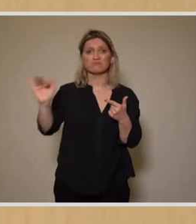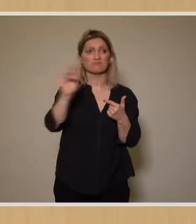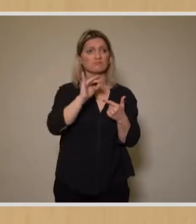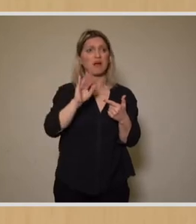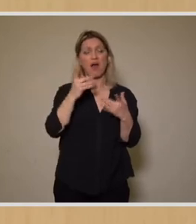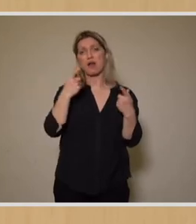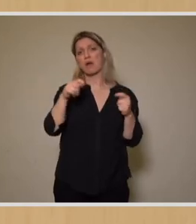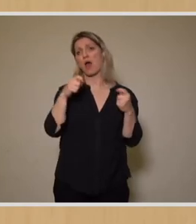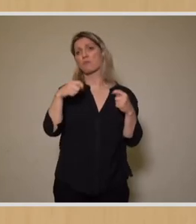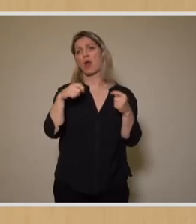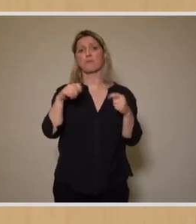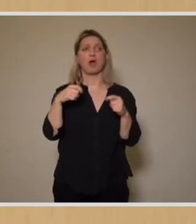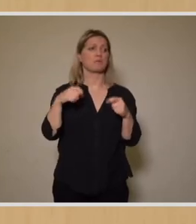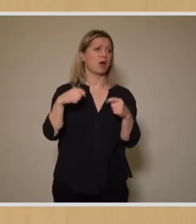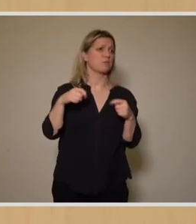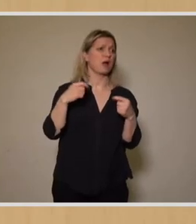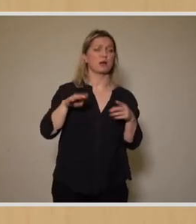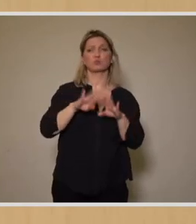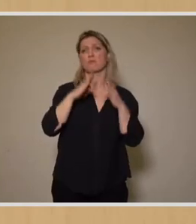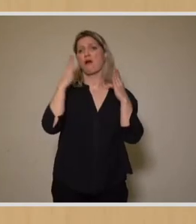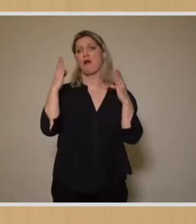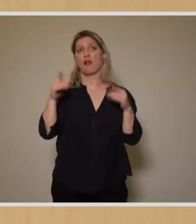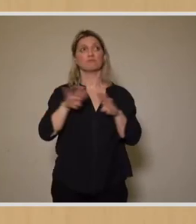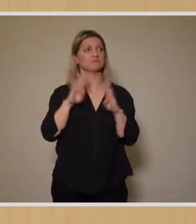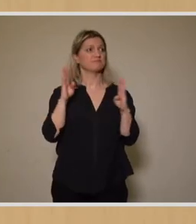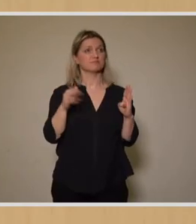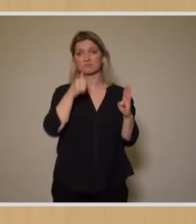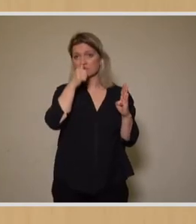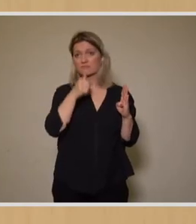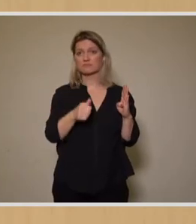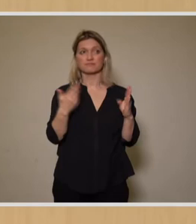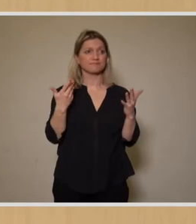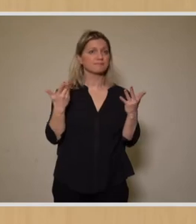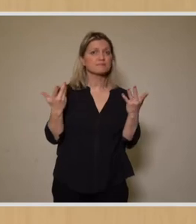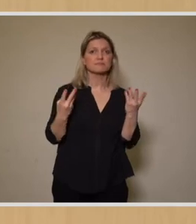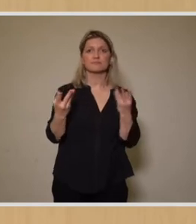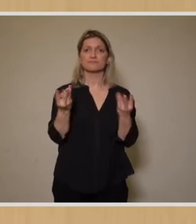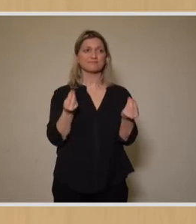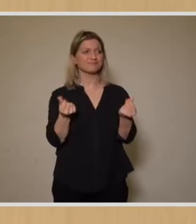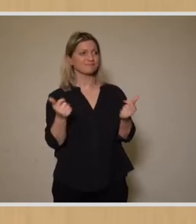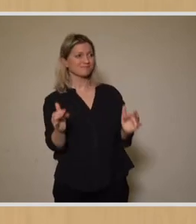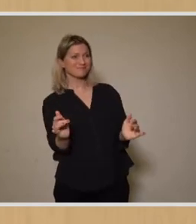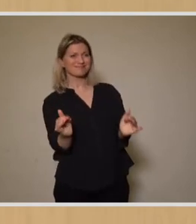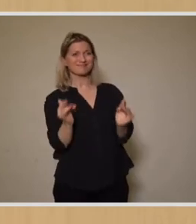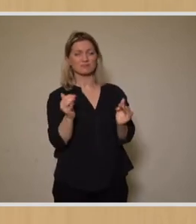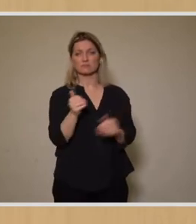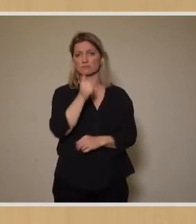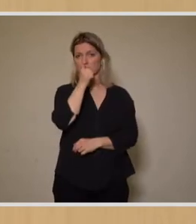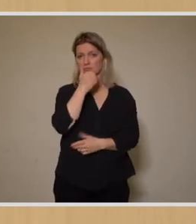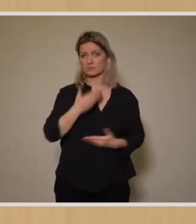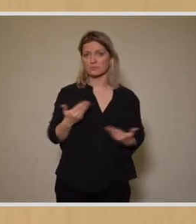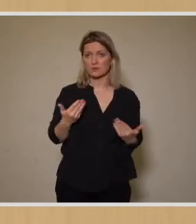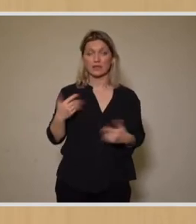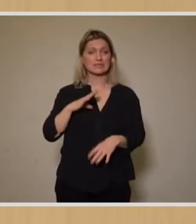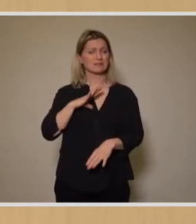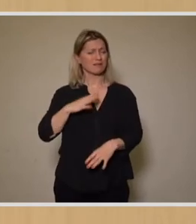gebaut. Langweilige Zweckbauten ohne jede Seele. Und das Sachsenbad ist eben etwas